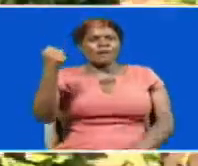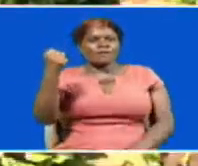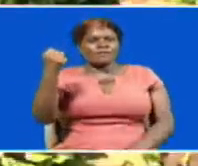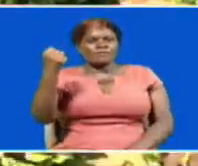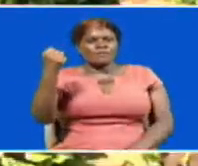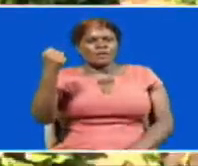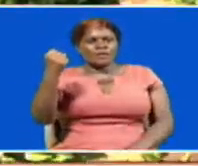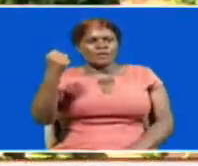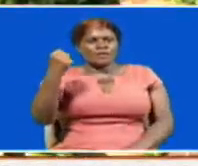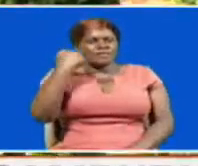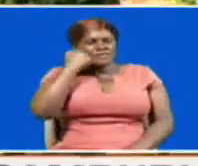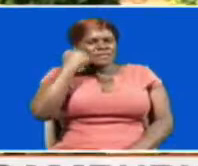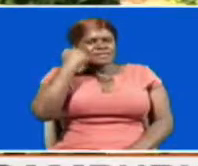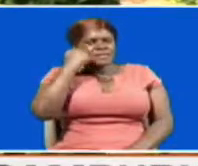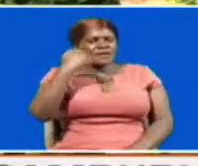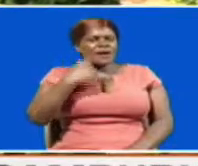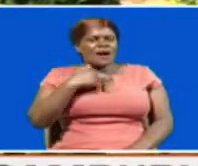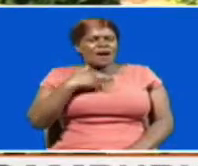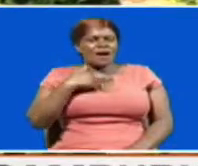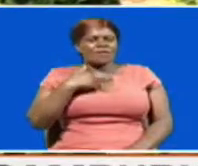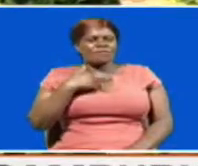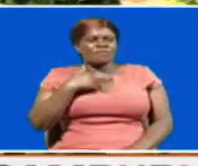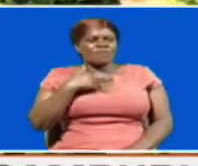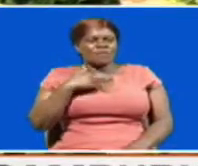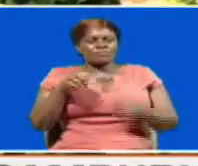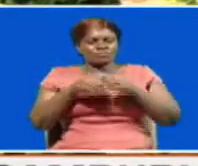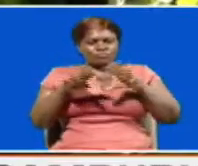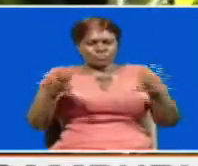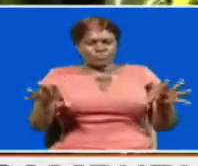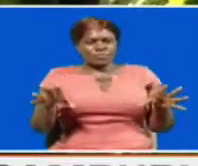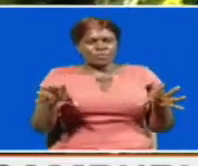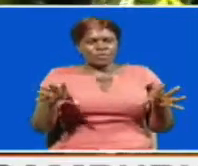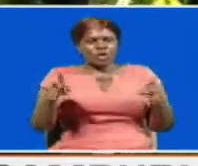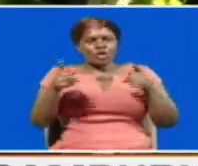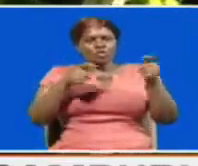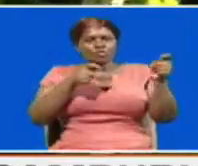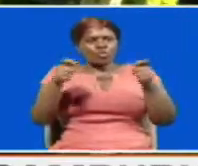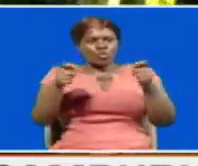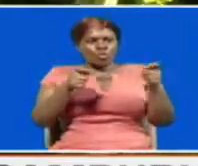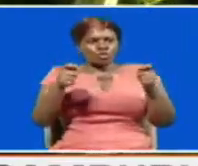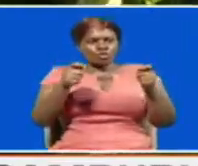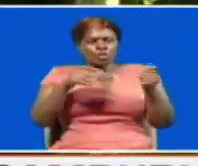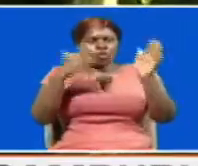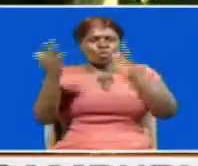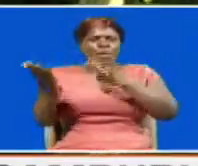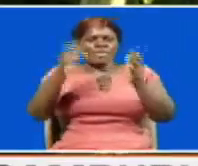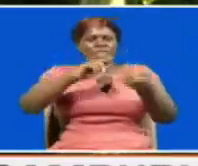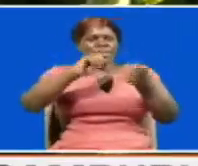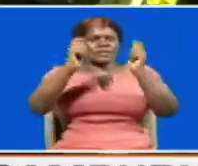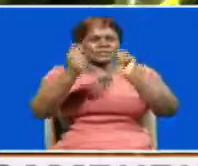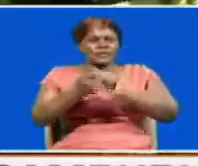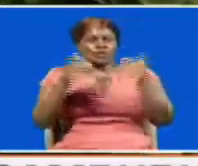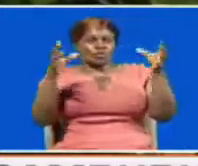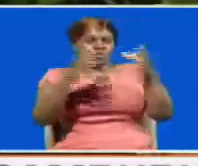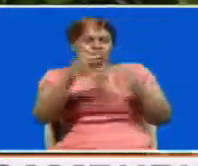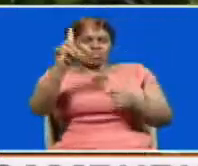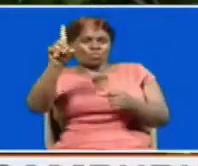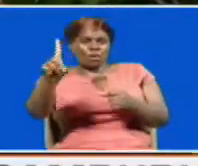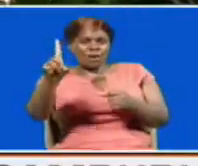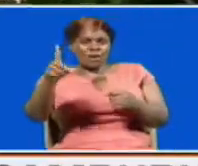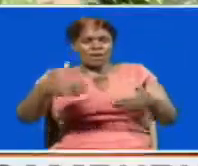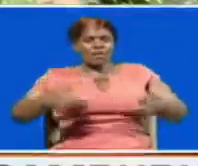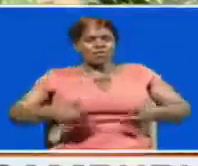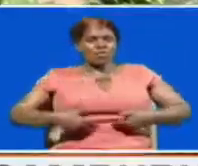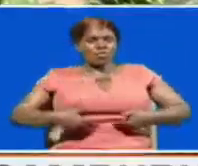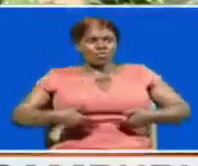na kusababisha ugonjwa wa utapiamlo ambao umekithiri. Ili kukabiliana na mabadiliko ya hali ya hewa, kikundi kimoja cha